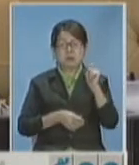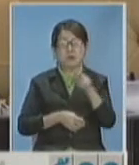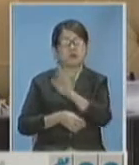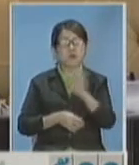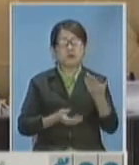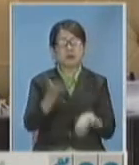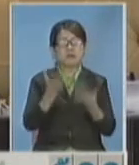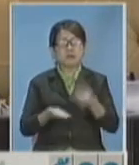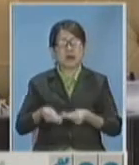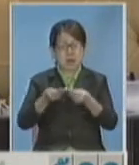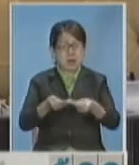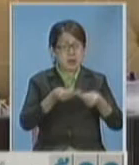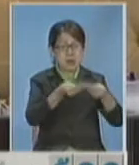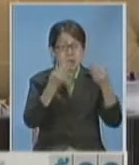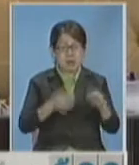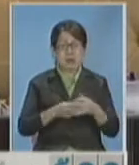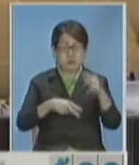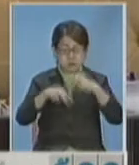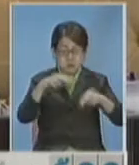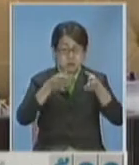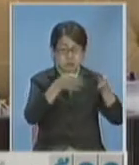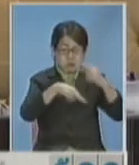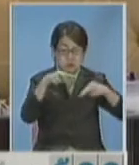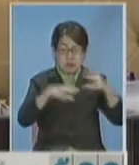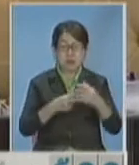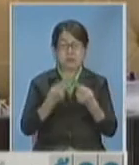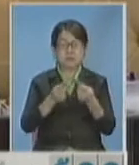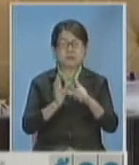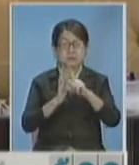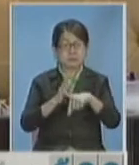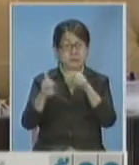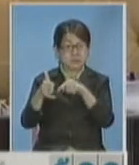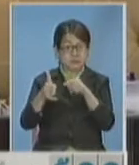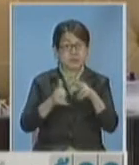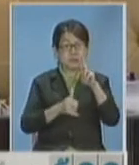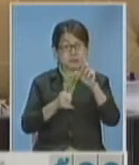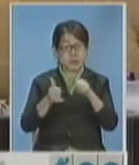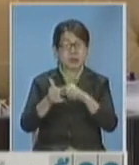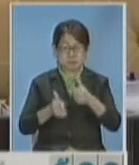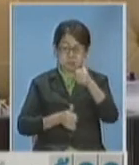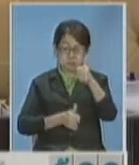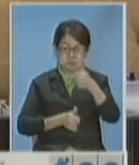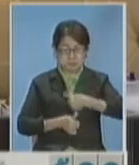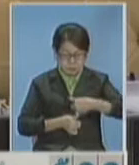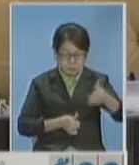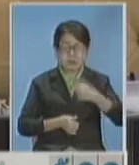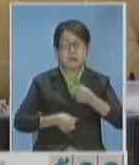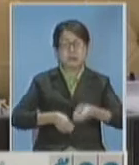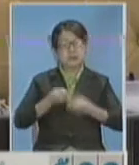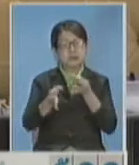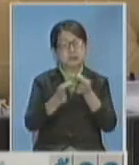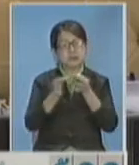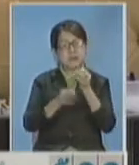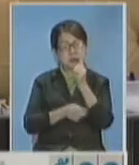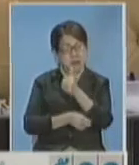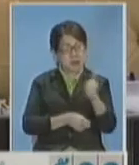น่ะแล้วแต่ท่านก็ไปยื่นของท่านซึ่งเลขาธิการสภาท่านก็บอกว่าท่านสามารถชี้แจงได้ทุกประเด็น